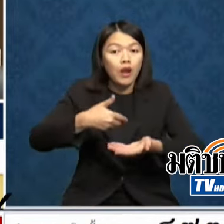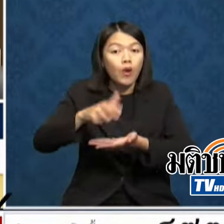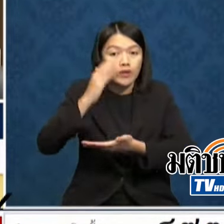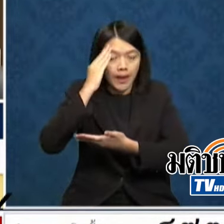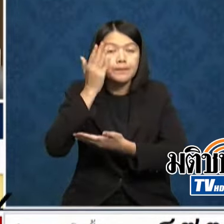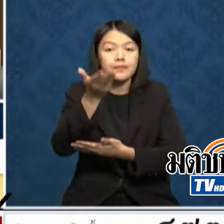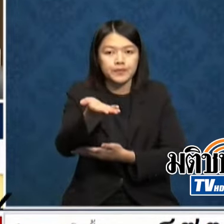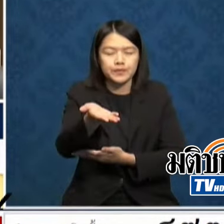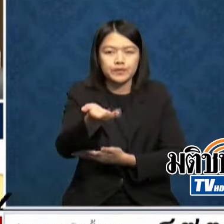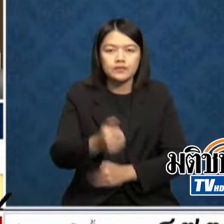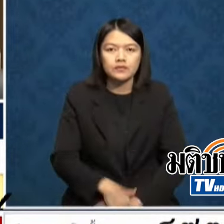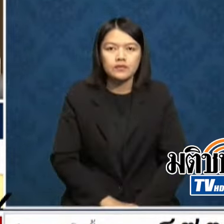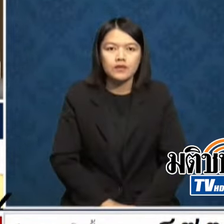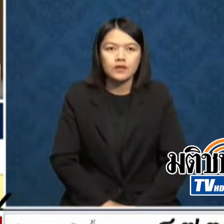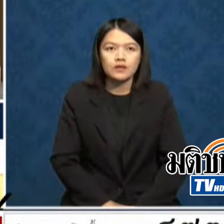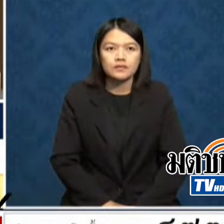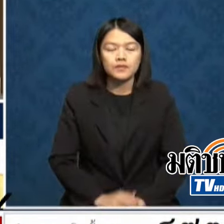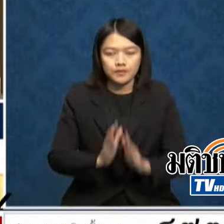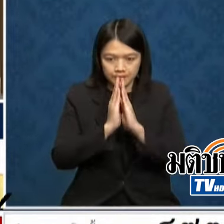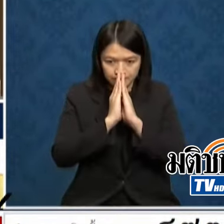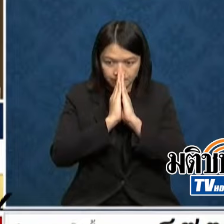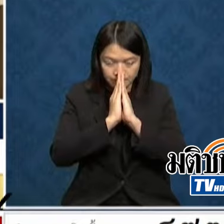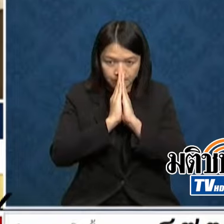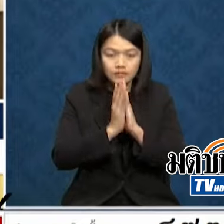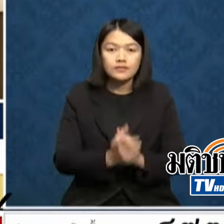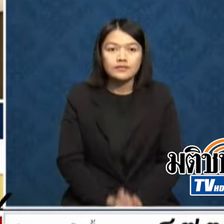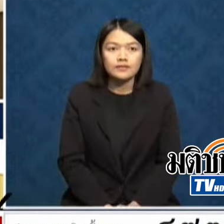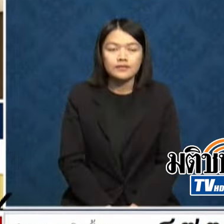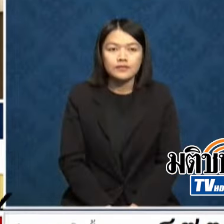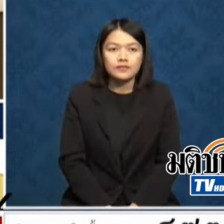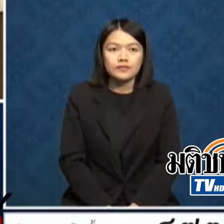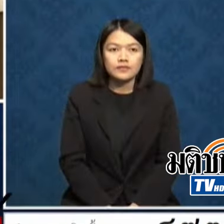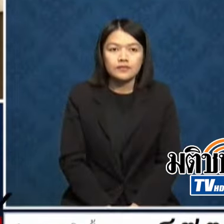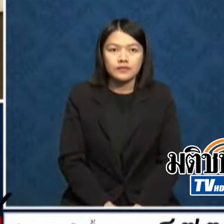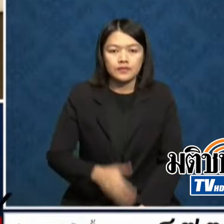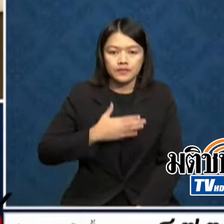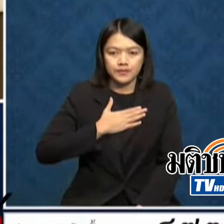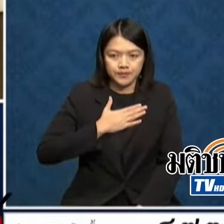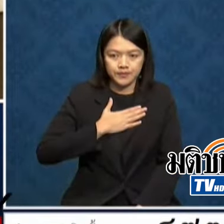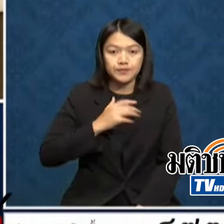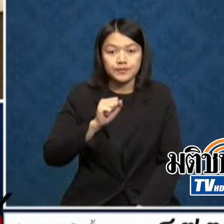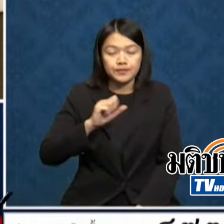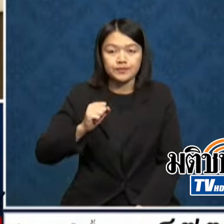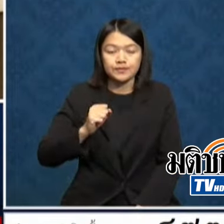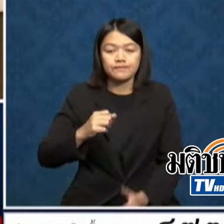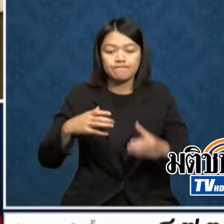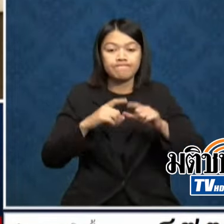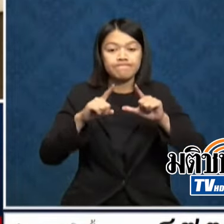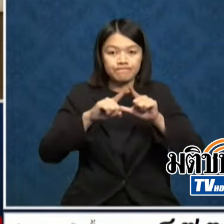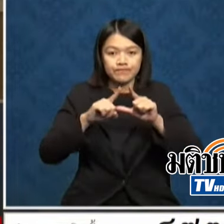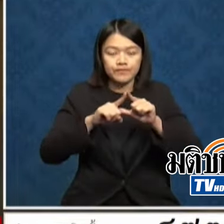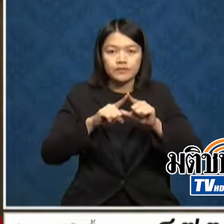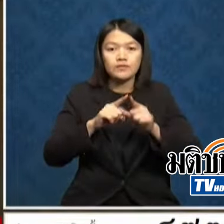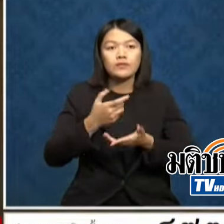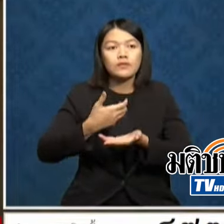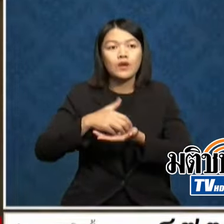ยครับเชิญข้ารมดอนครับ ท่านประธานครับขออนุญาตท่านประธานนะครับผมรมดอนบรรจอครับสสบัญชีรายชื่อพรรคประชาชนนะครับ